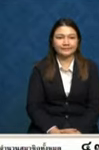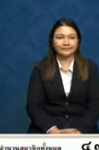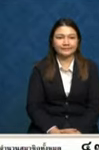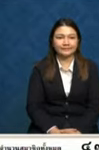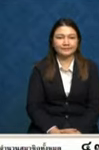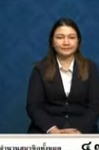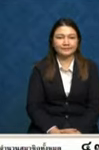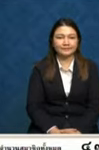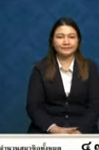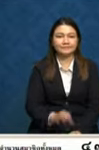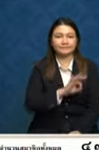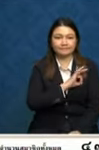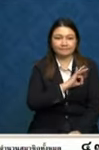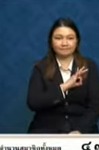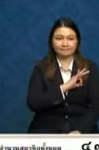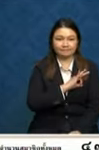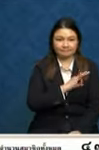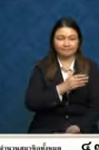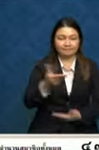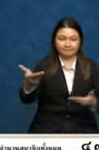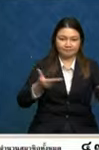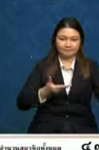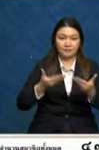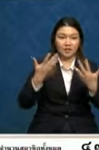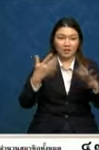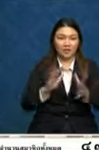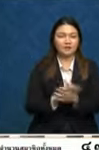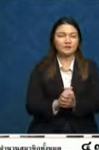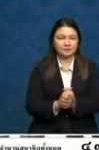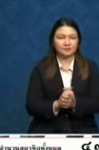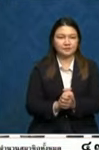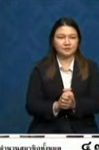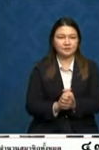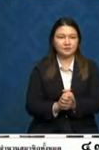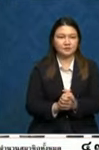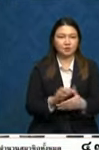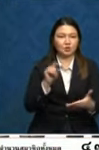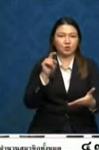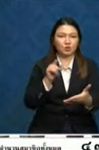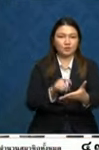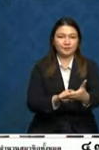ท่านสมาชิกที่เข้ามาแล้วนะครับกดปุ่มแสดงตนเลยนะครับ